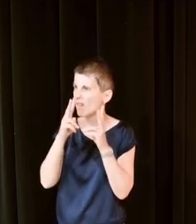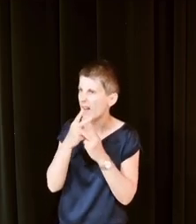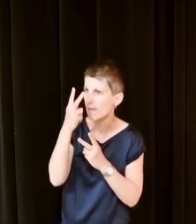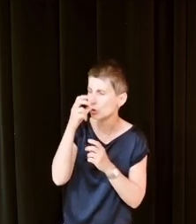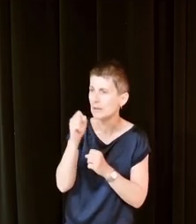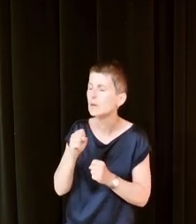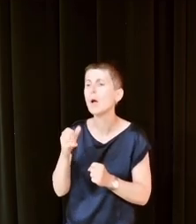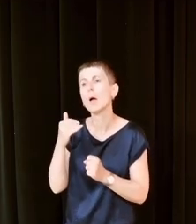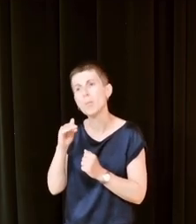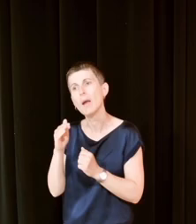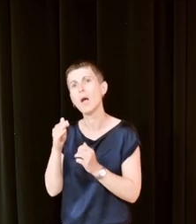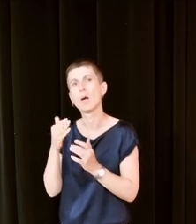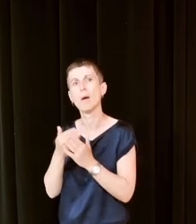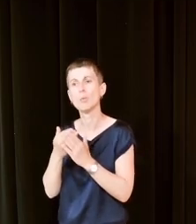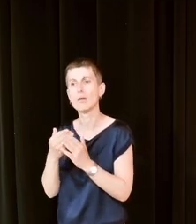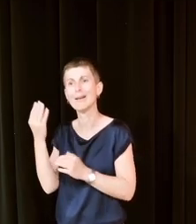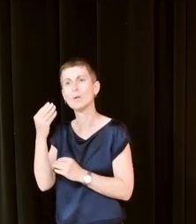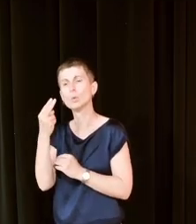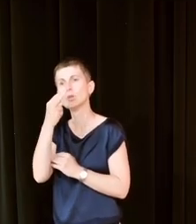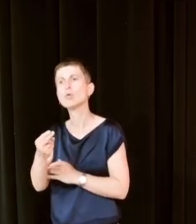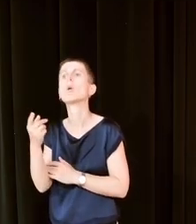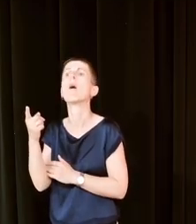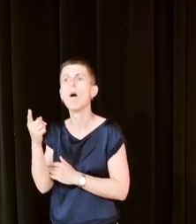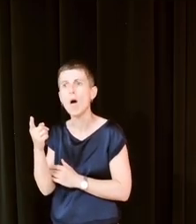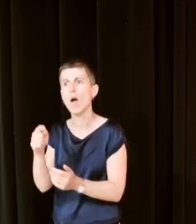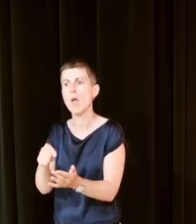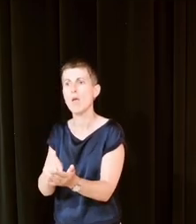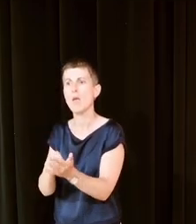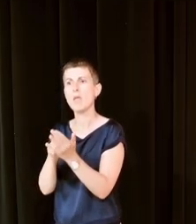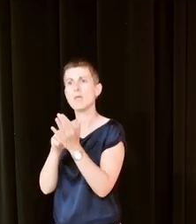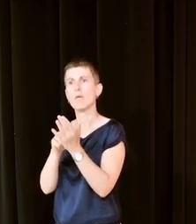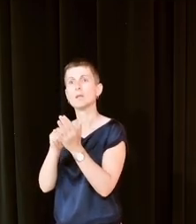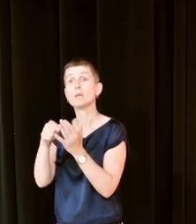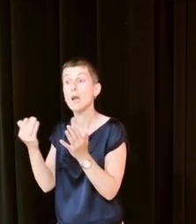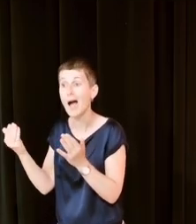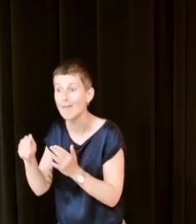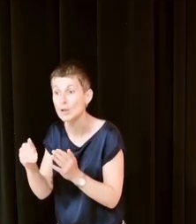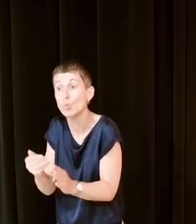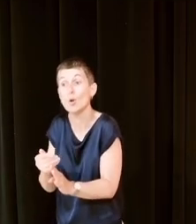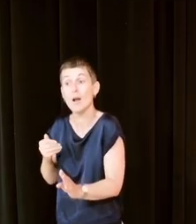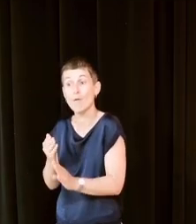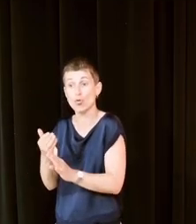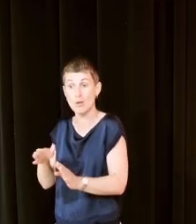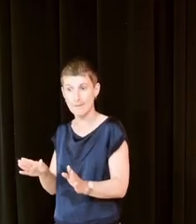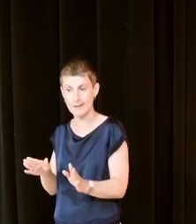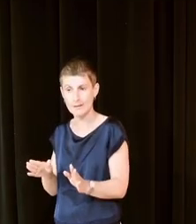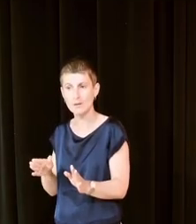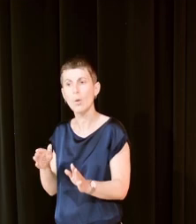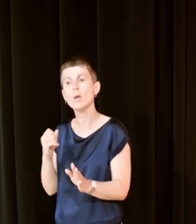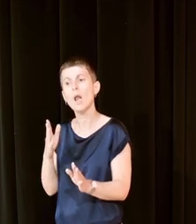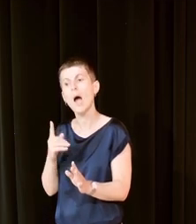was mich vielleicht auf etwas hinweist, was danach kommt oder vielleicht auch davor war. Und es geht natürlich auch